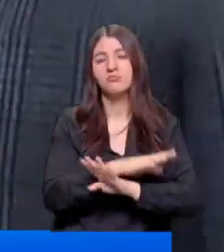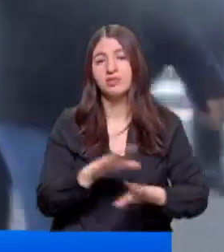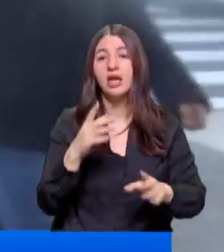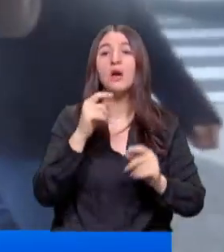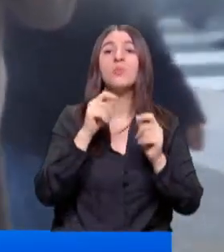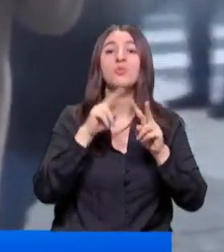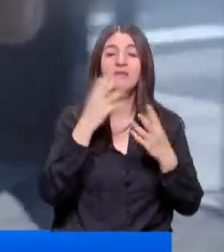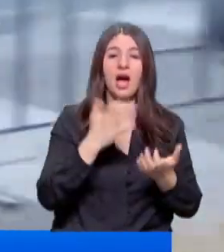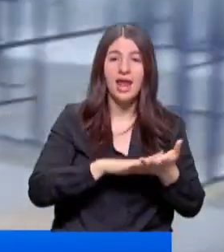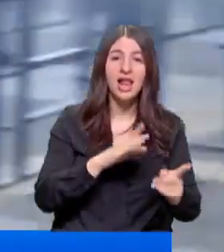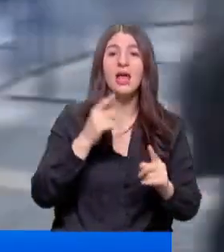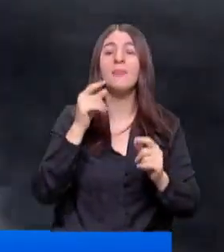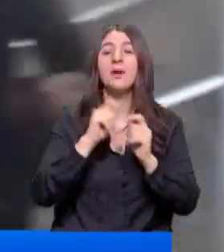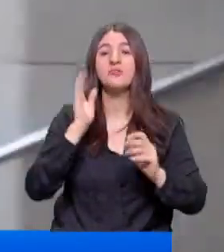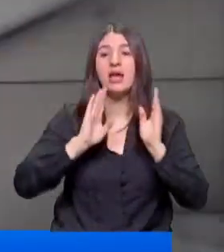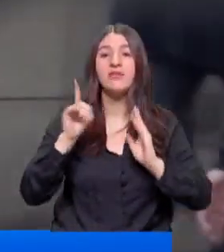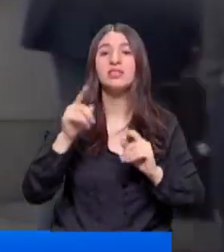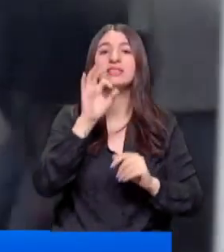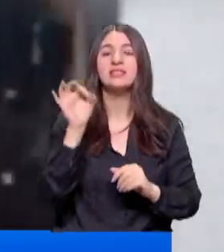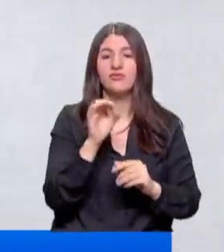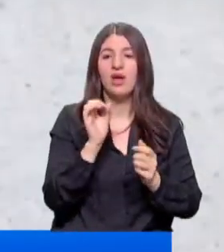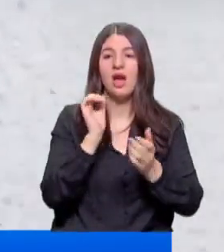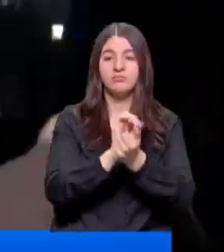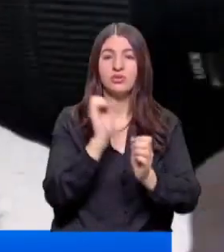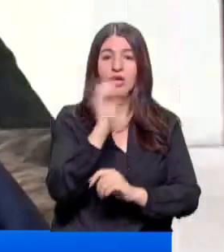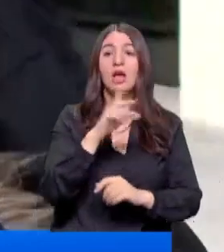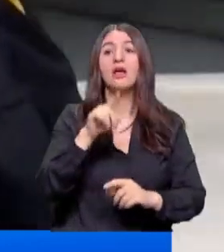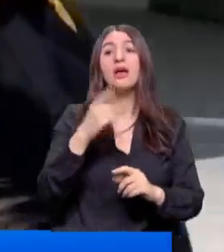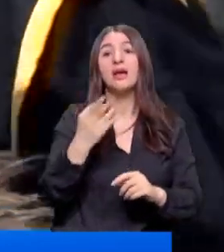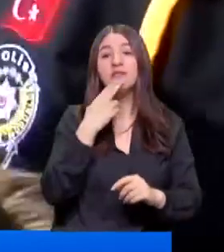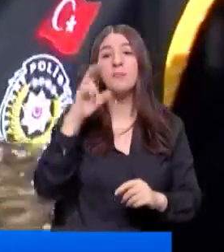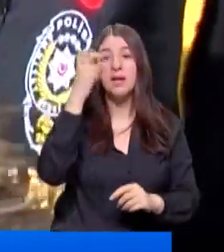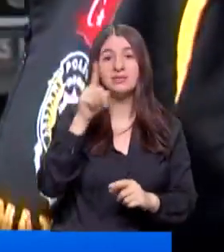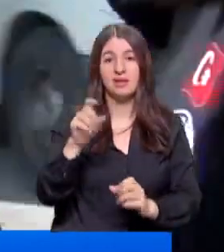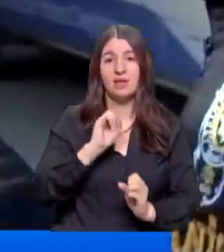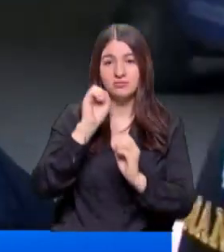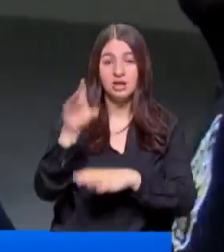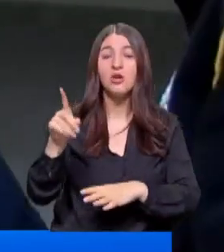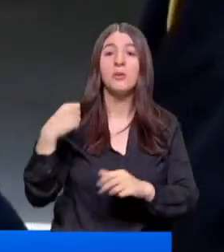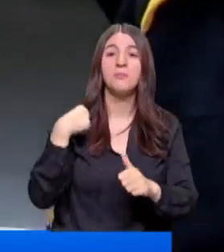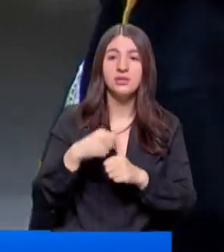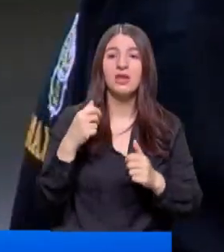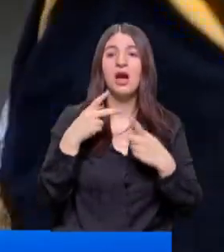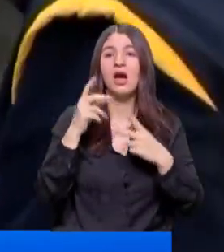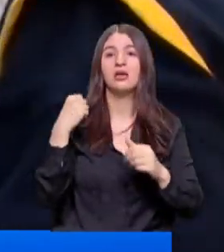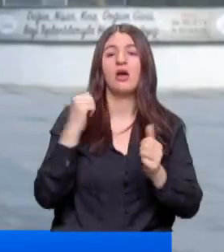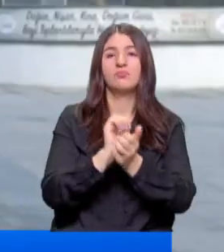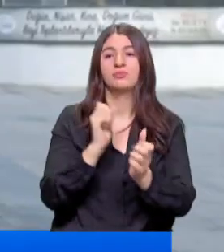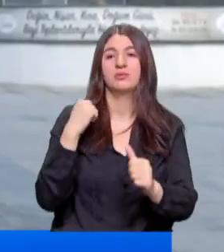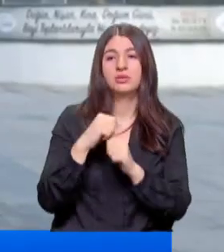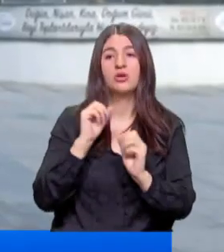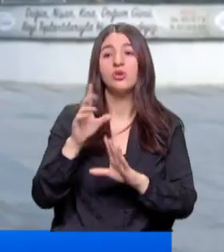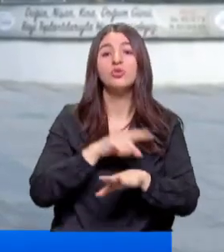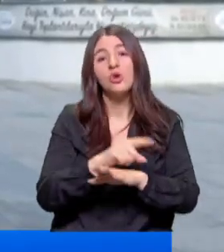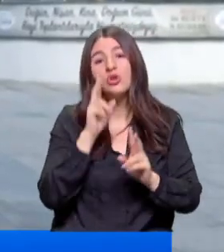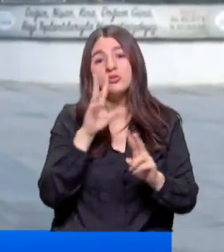ve barış Pehlivan yeniden Silivri Cezaevi'ne gönderildi Hülya akıllısın Manisa'da gözaltına alındı O da bir kez daha cezaevine gönderildi